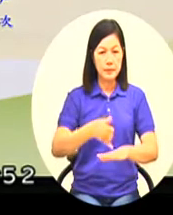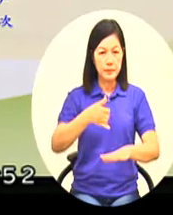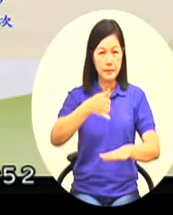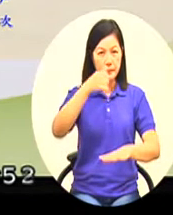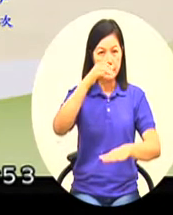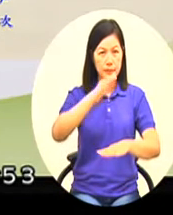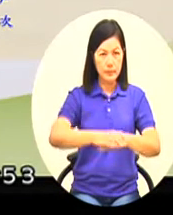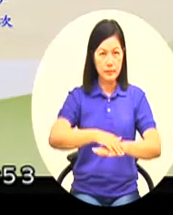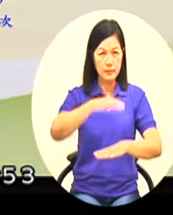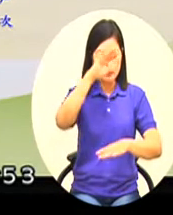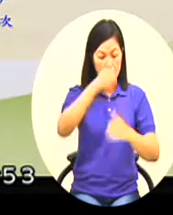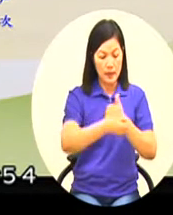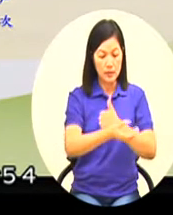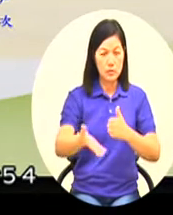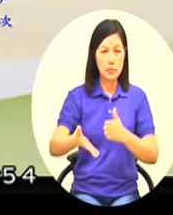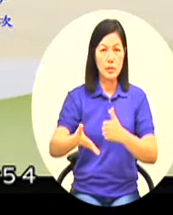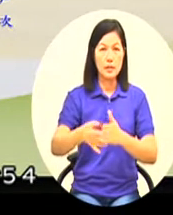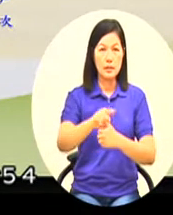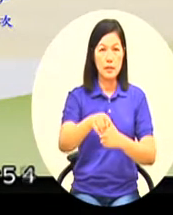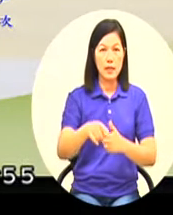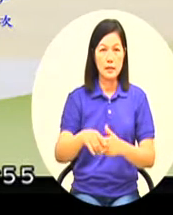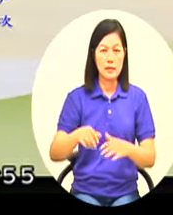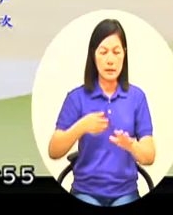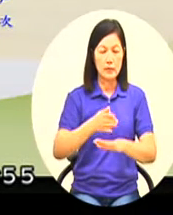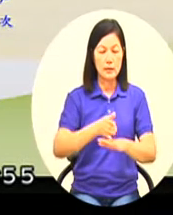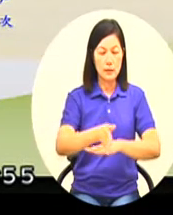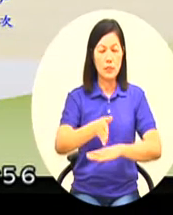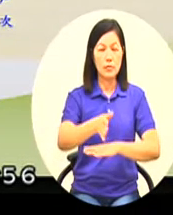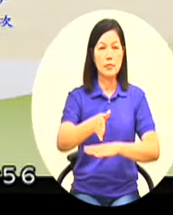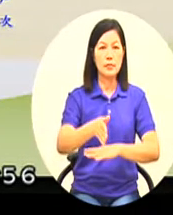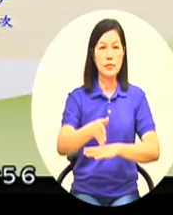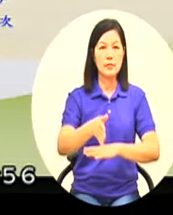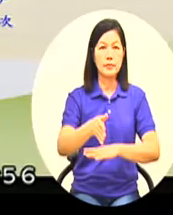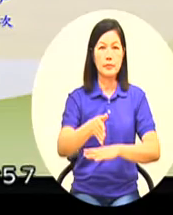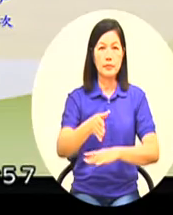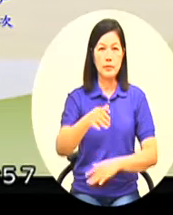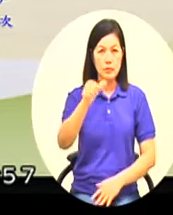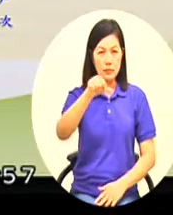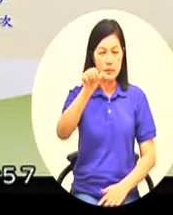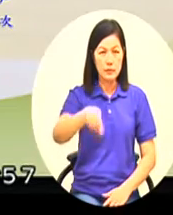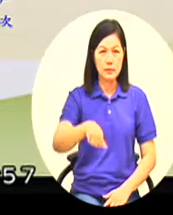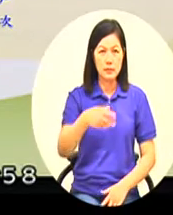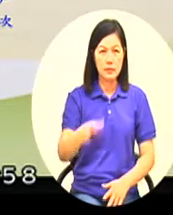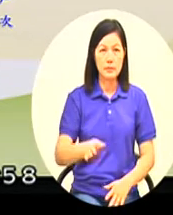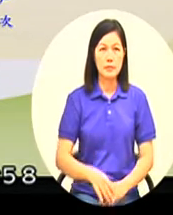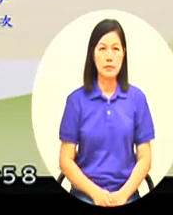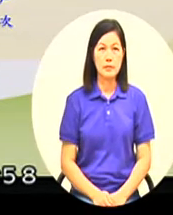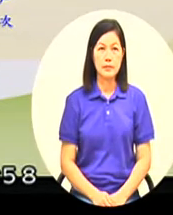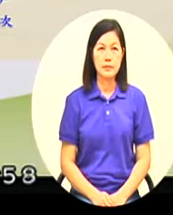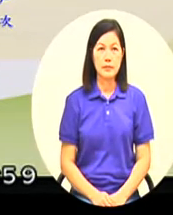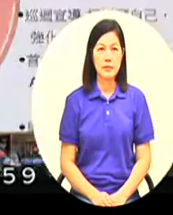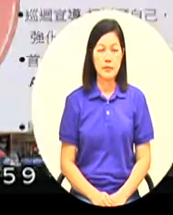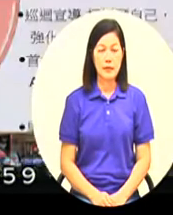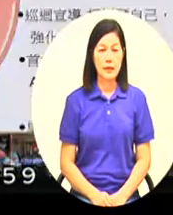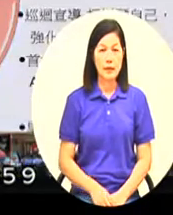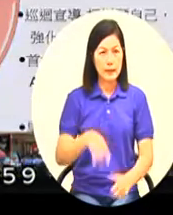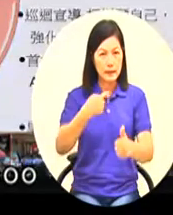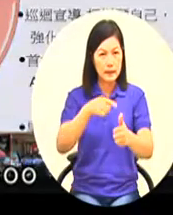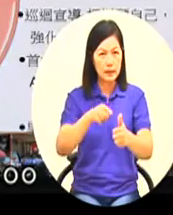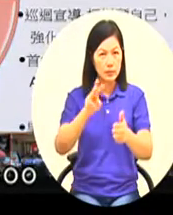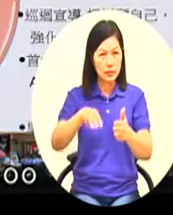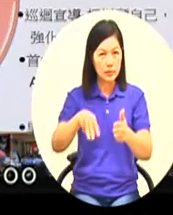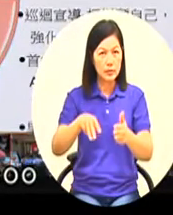资深员亲属部分有超过5000里次，那总共有36万户次，那在卫教宣导部分总共